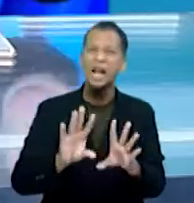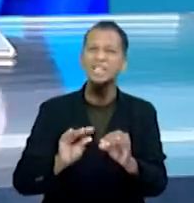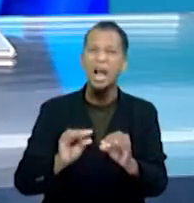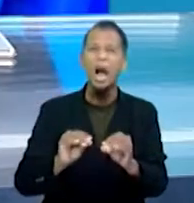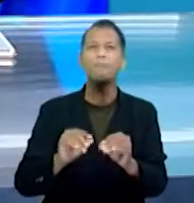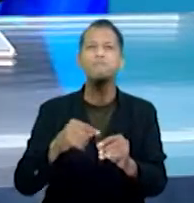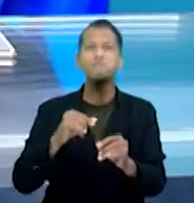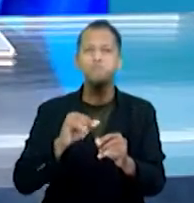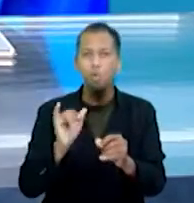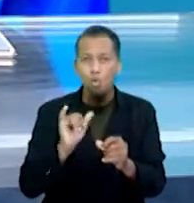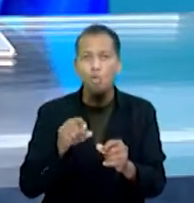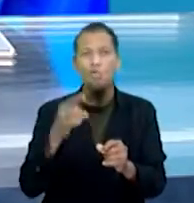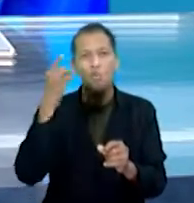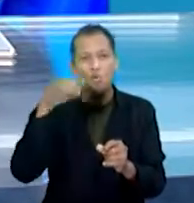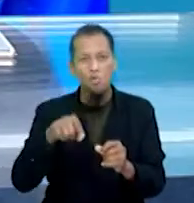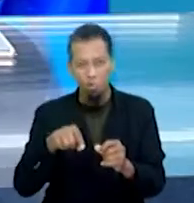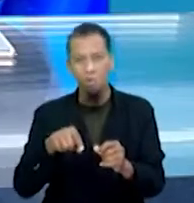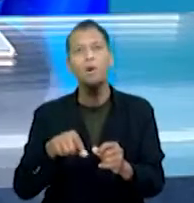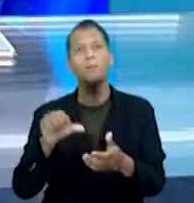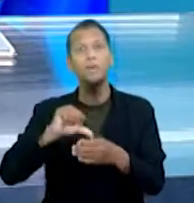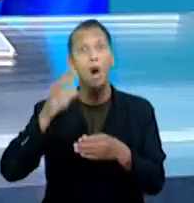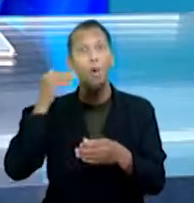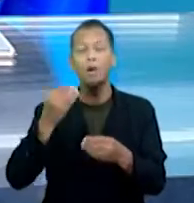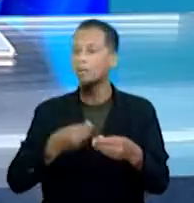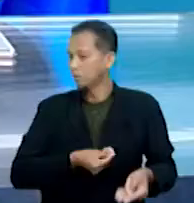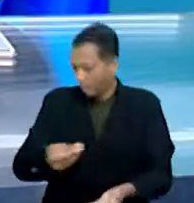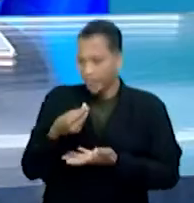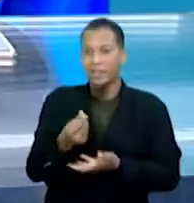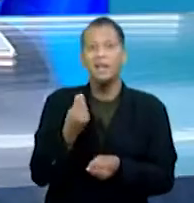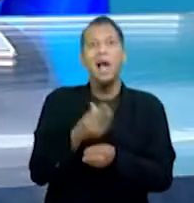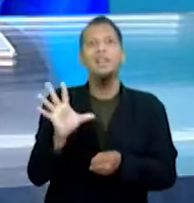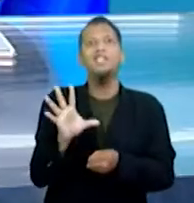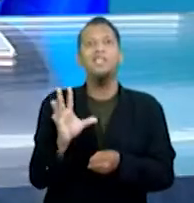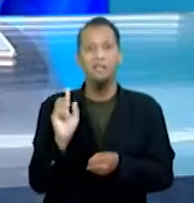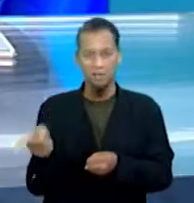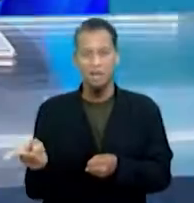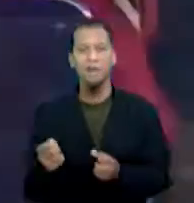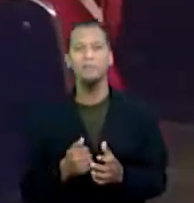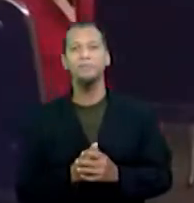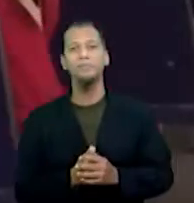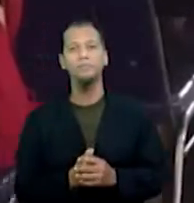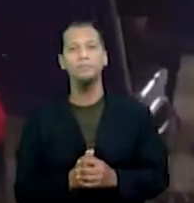pabrik antusias mengikuti vaksinasi karena diberi hadiah minyak goreng gratis.